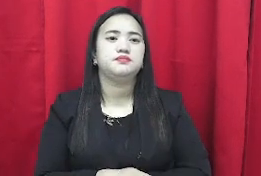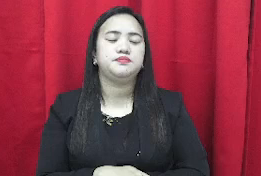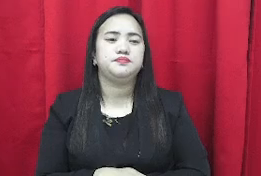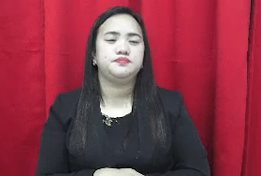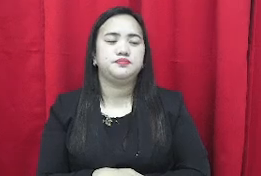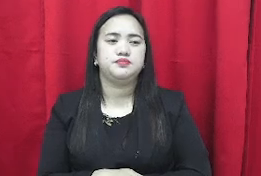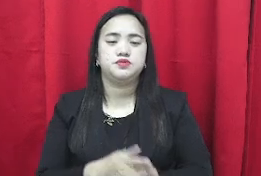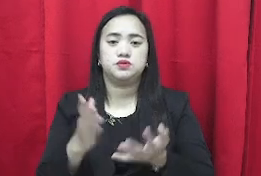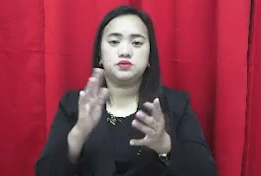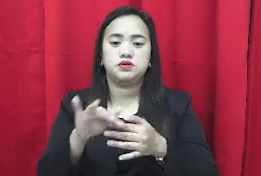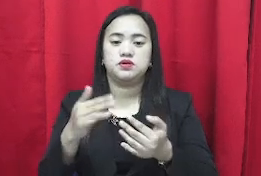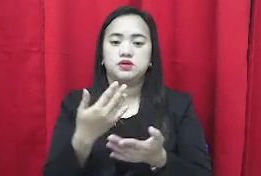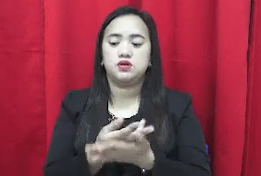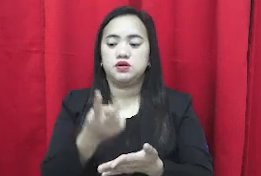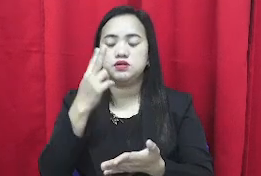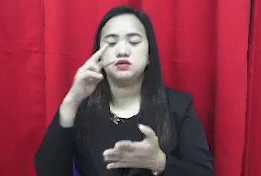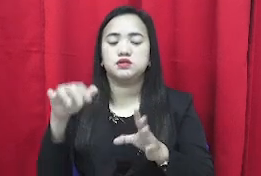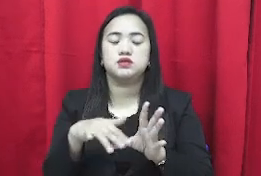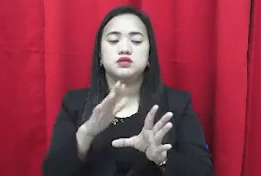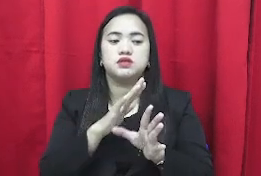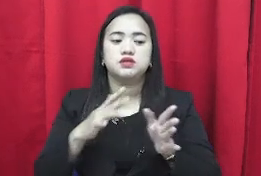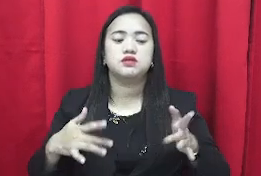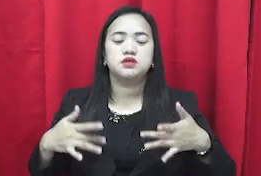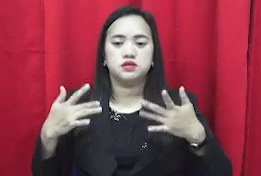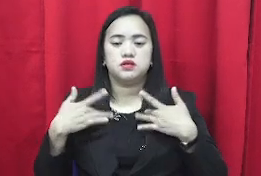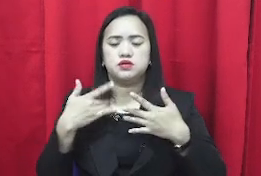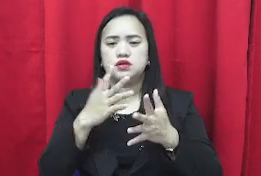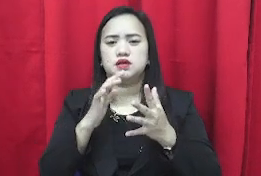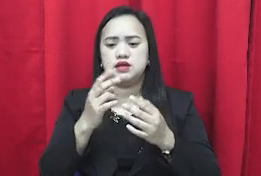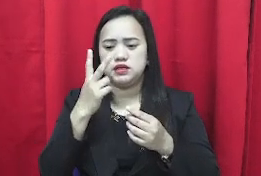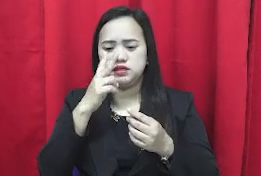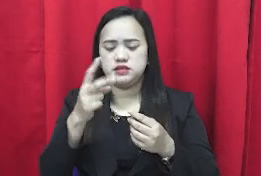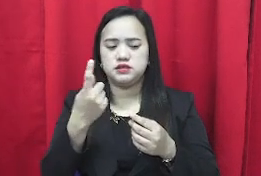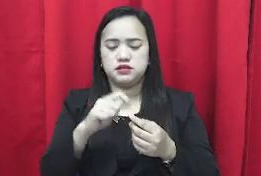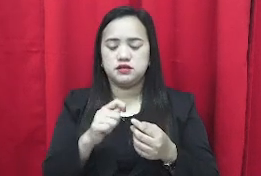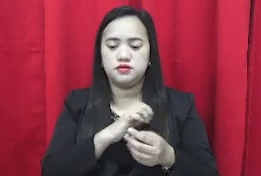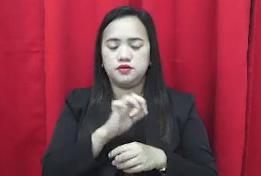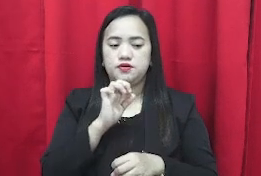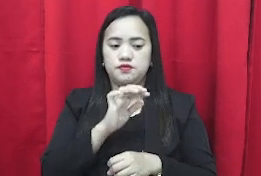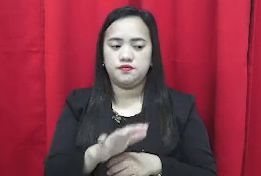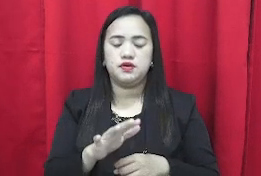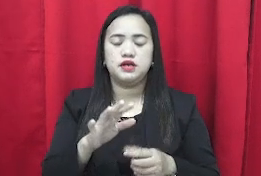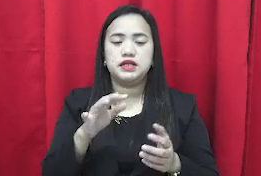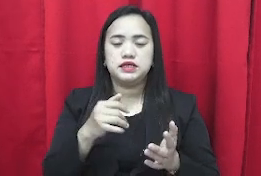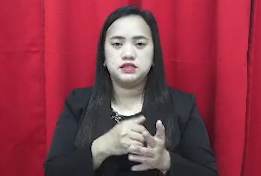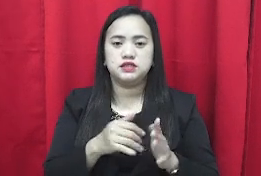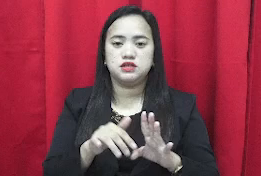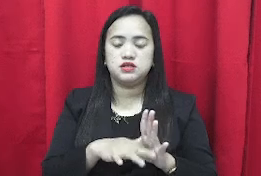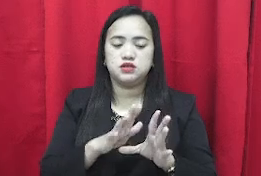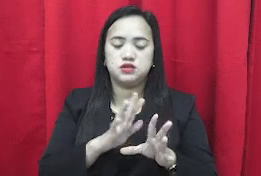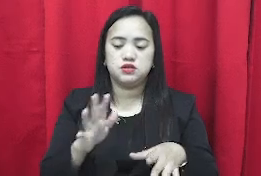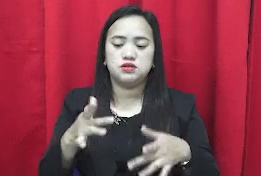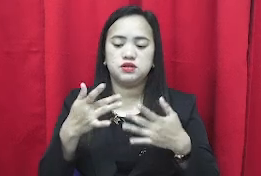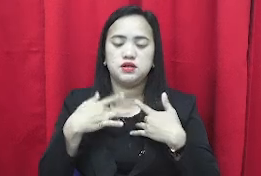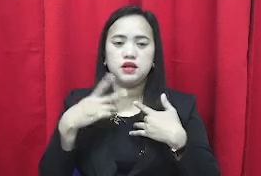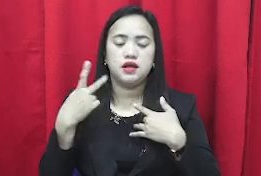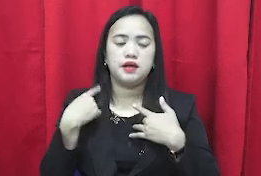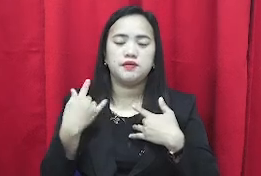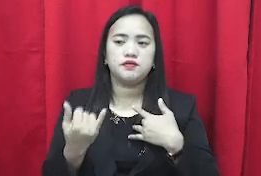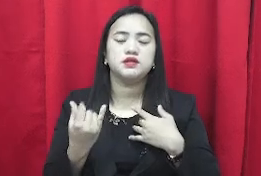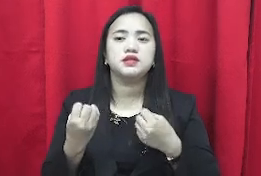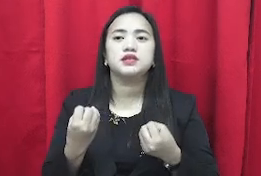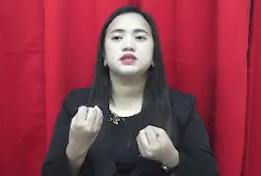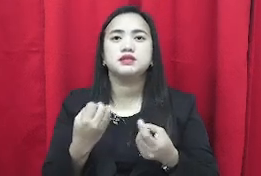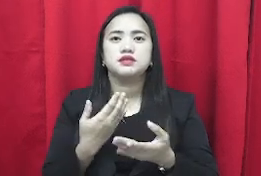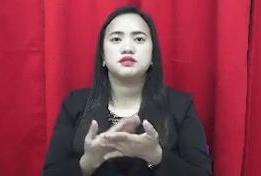makikita agad ninyo yan eh ung epekto Hindi po pwedeng walang epekto na matutunan ang bata meron at meron po yang